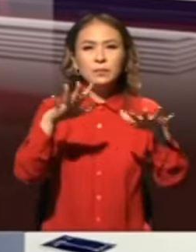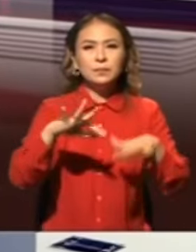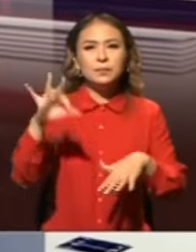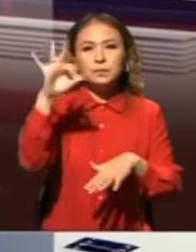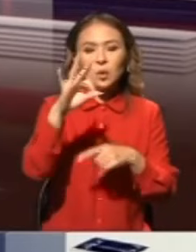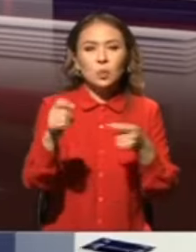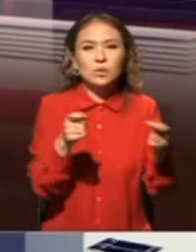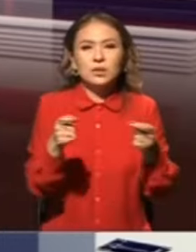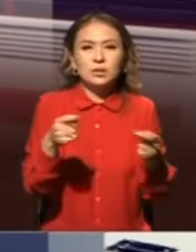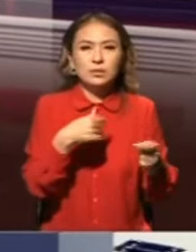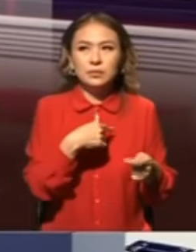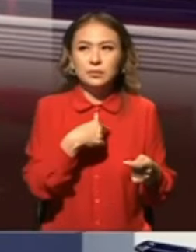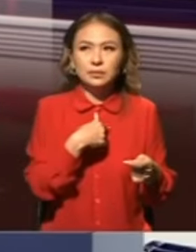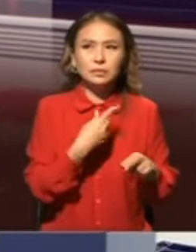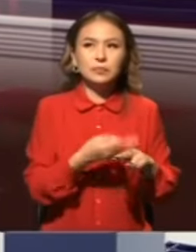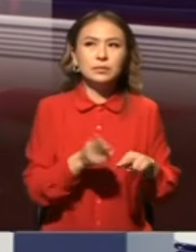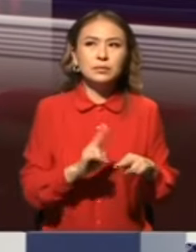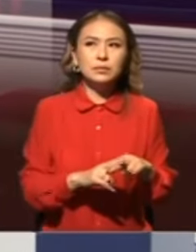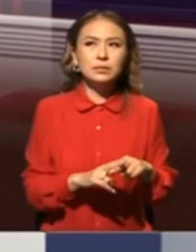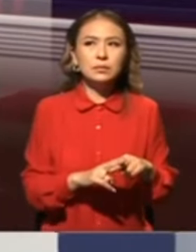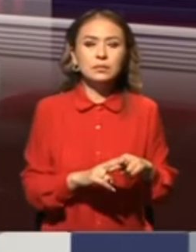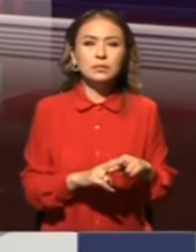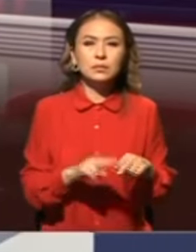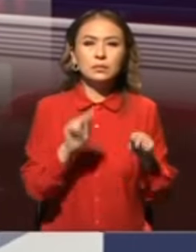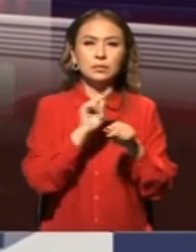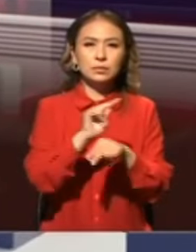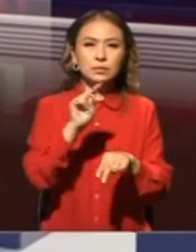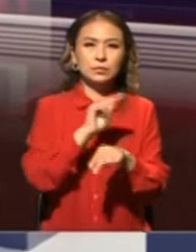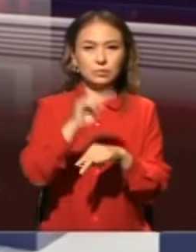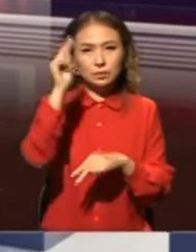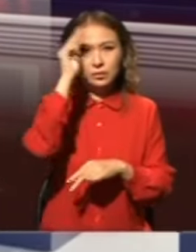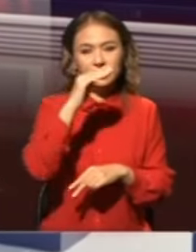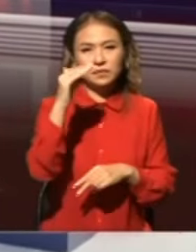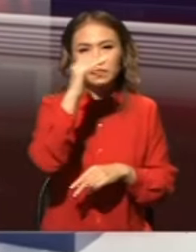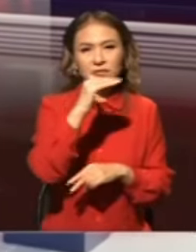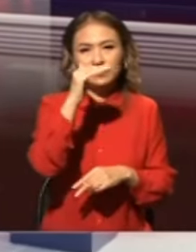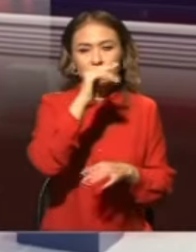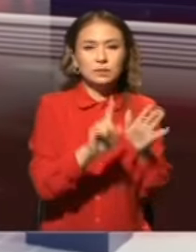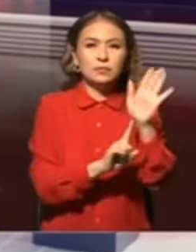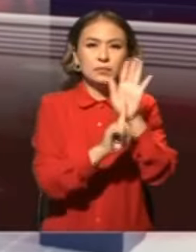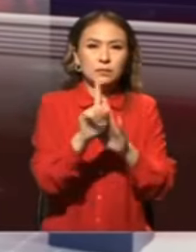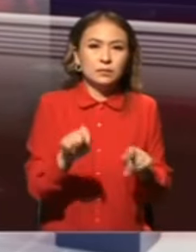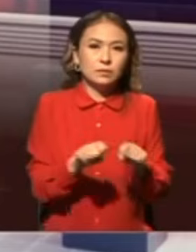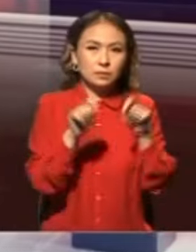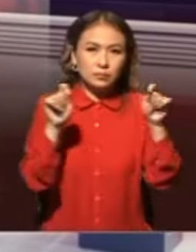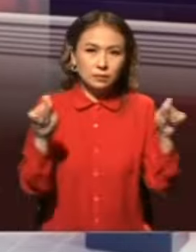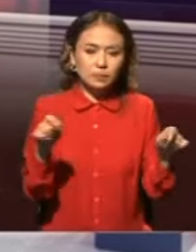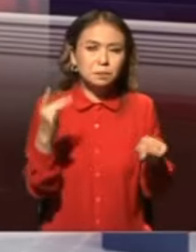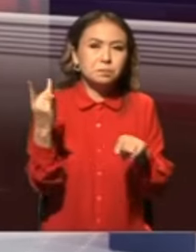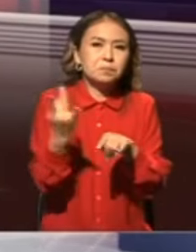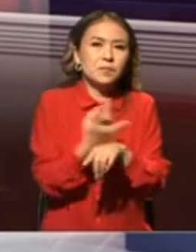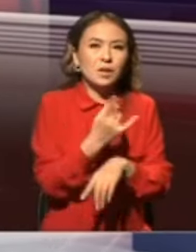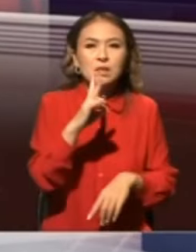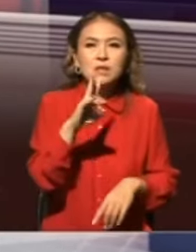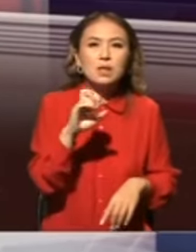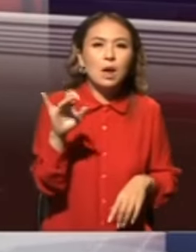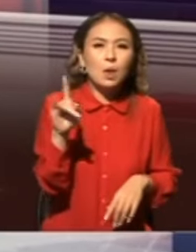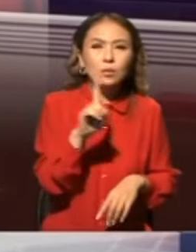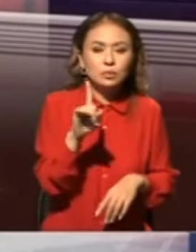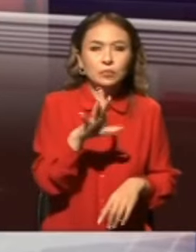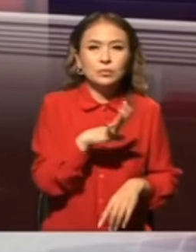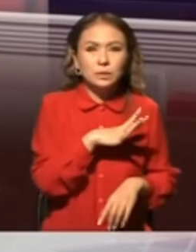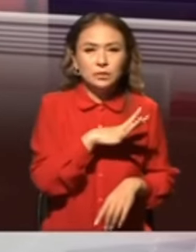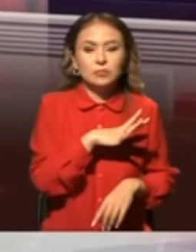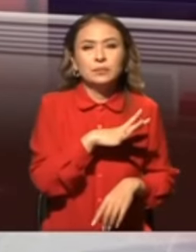жетекшісі боламын. Біздің енді агросауат оқу орталығы осы ақпан айынан бастап ашылды. Алғашқы наурызда алғашқы